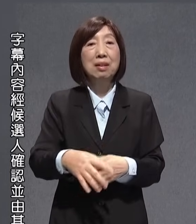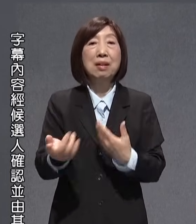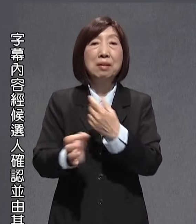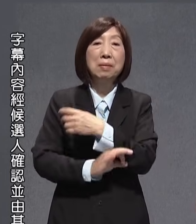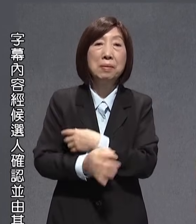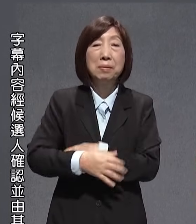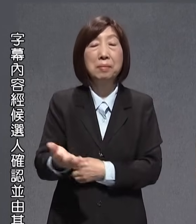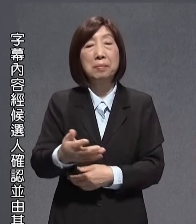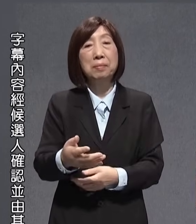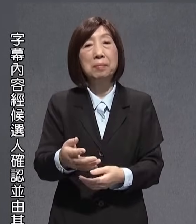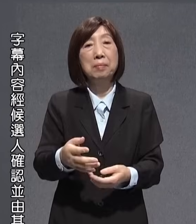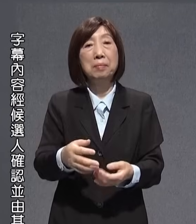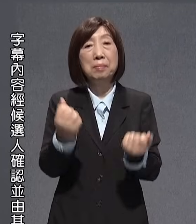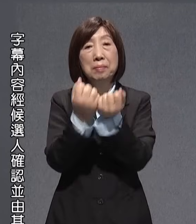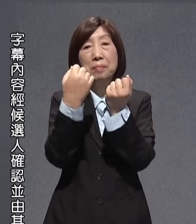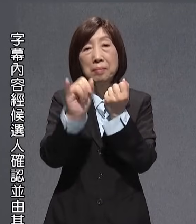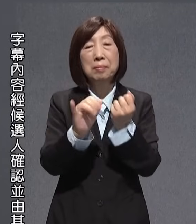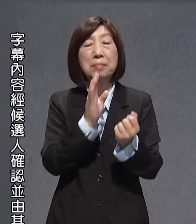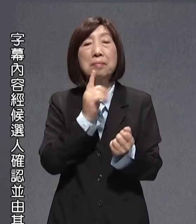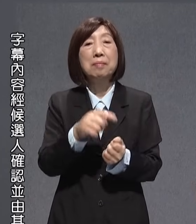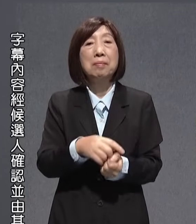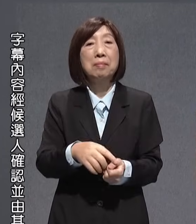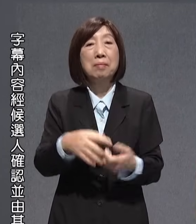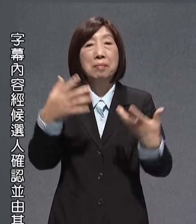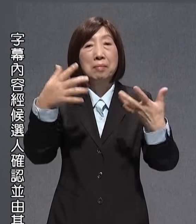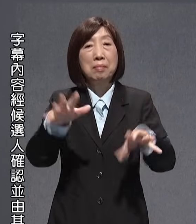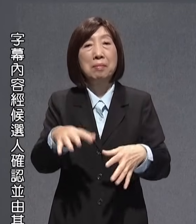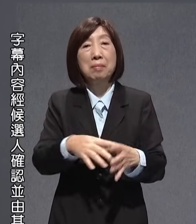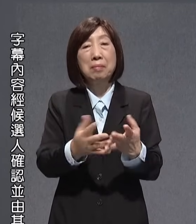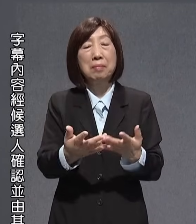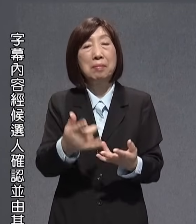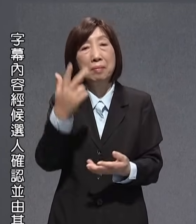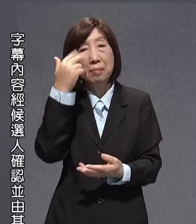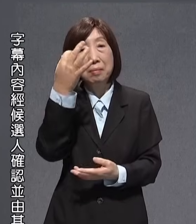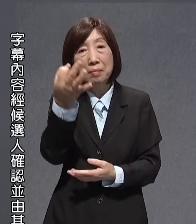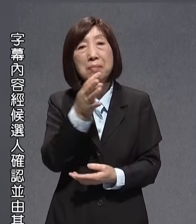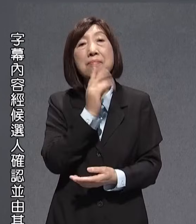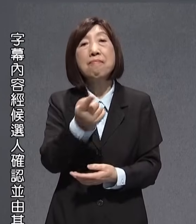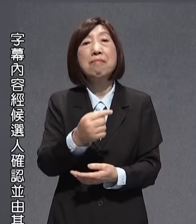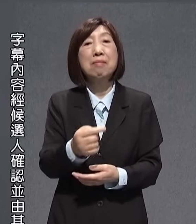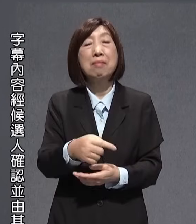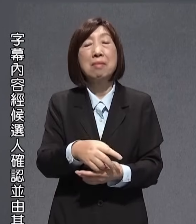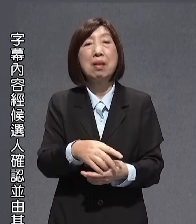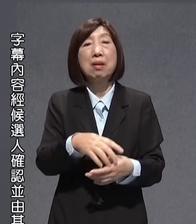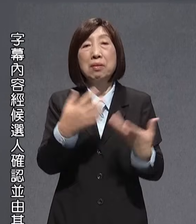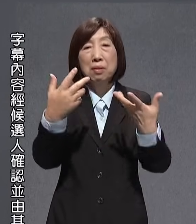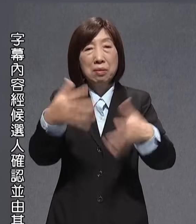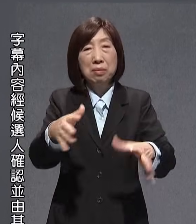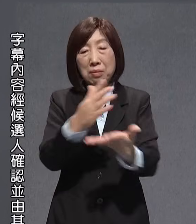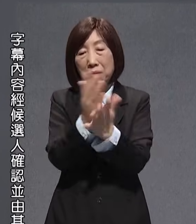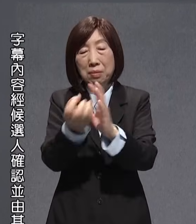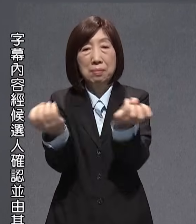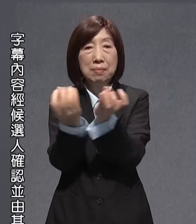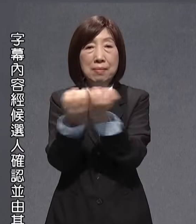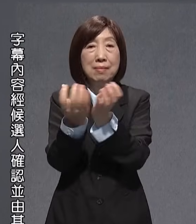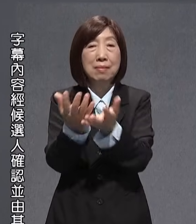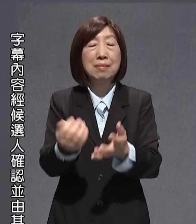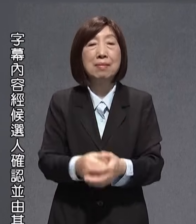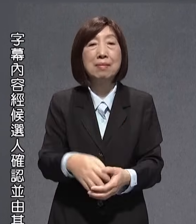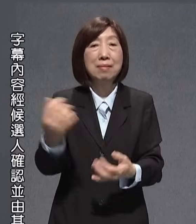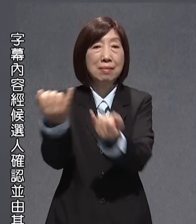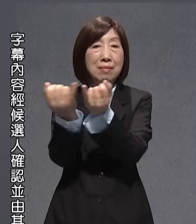败、喜好财色的案件爆发，绯闻、丑闻有够多。那民进党妇女